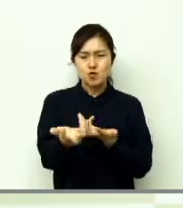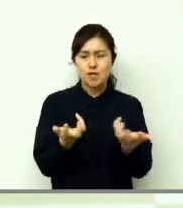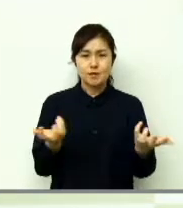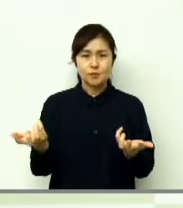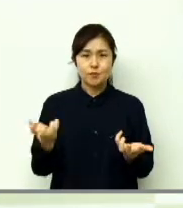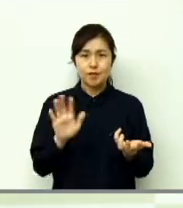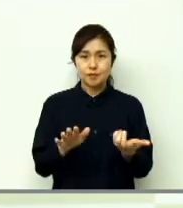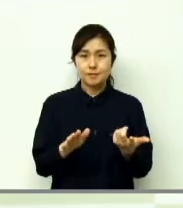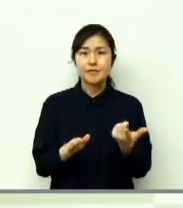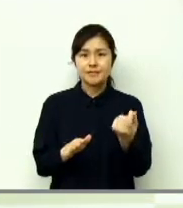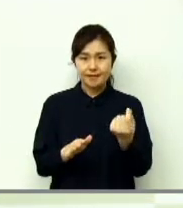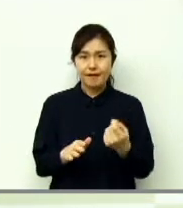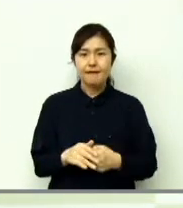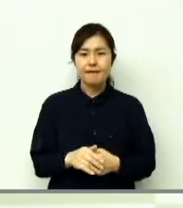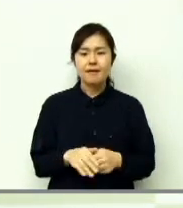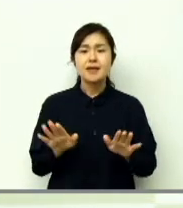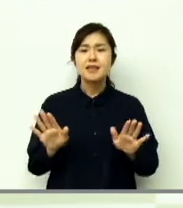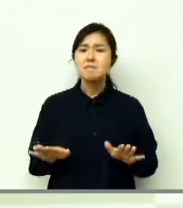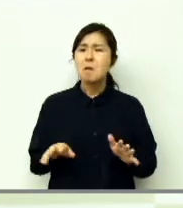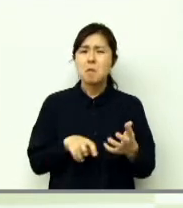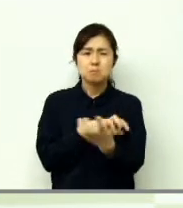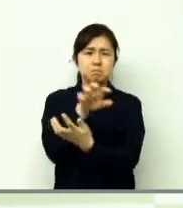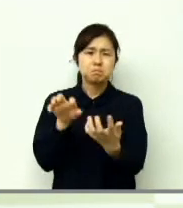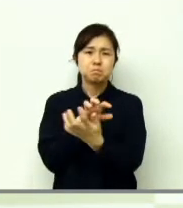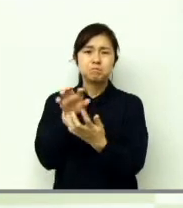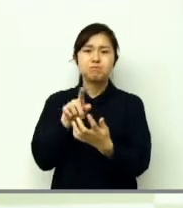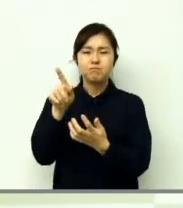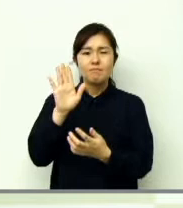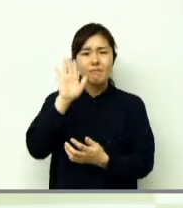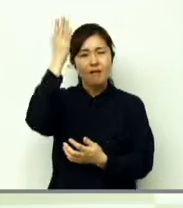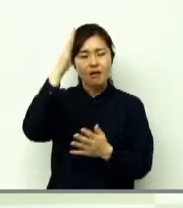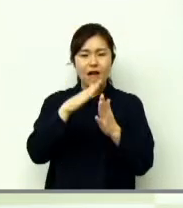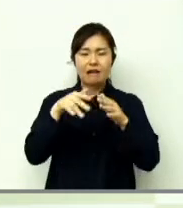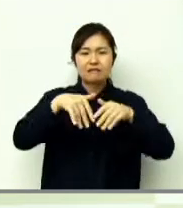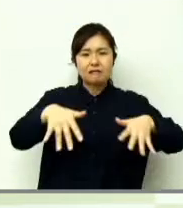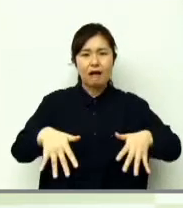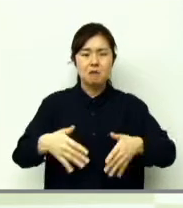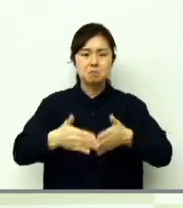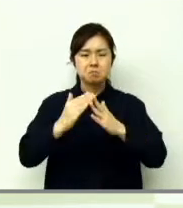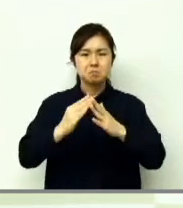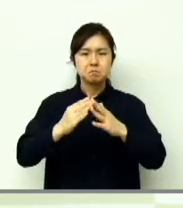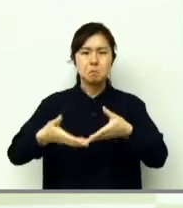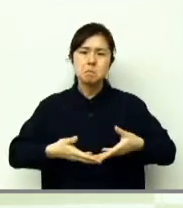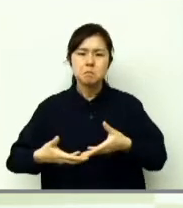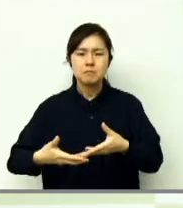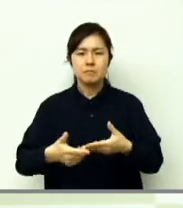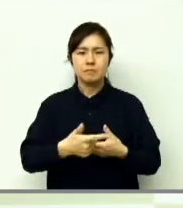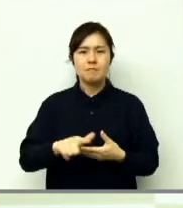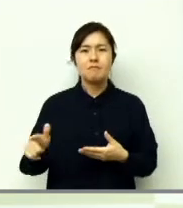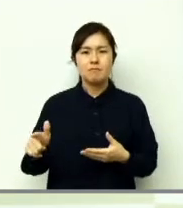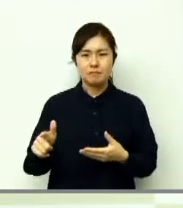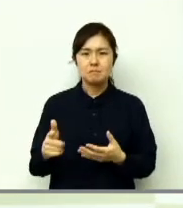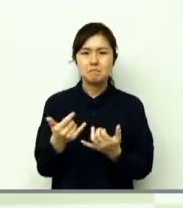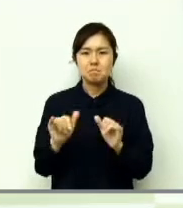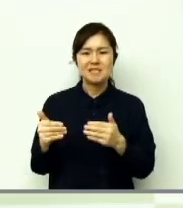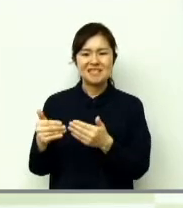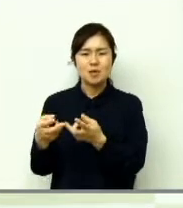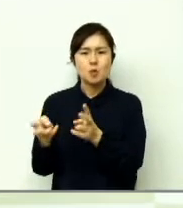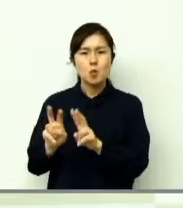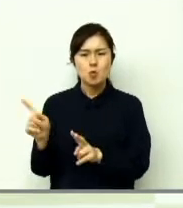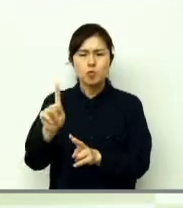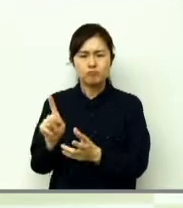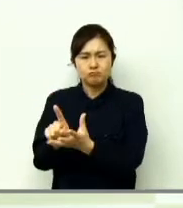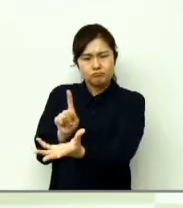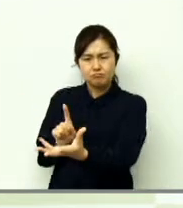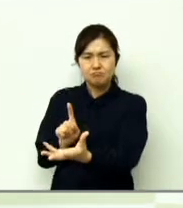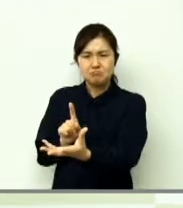ヶ月ぐらい経ちますけれども、いまだにですね、会派の結成等々をめぐって非常にもともと民進党であった方たちが混乱している